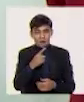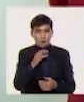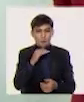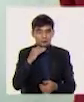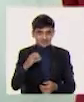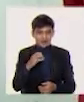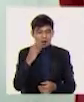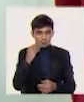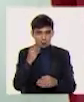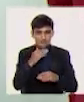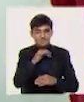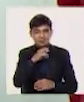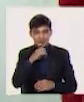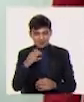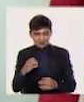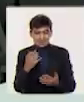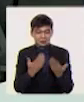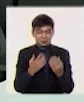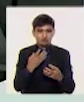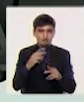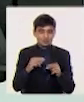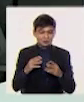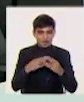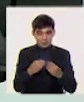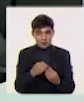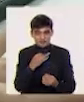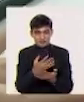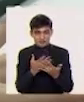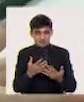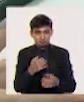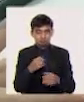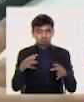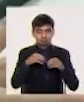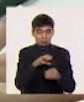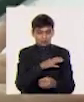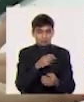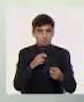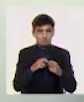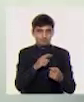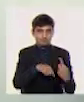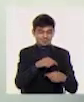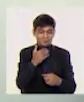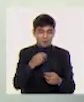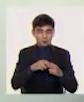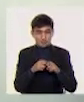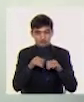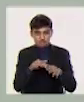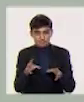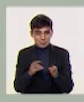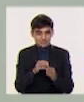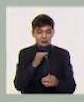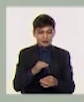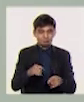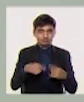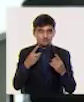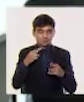Алматы Финанс, Бақытты отбасы, Атамекен кәсіпкерлер палатасын біріктірген орталық кәсіпкерлердің мәселесін шешіп, құжаттық сауаттылықтарын